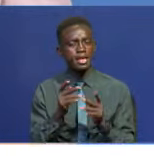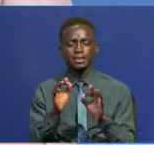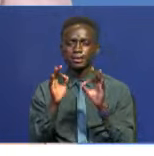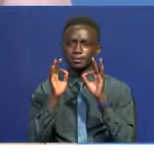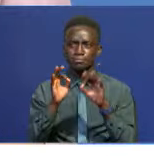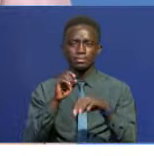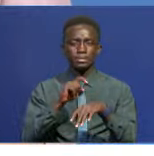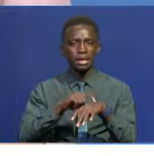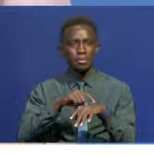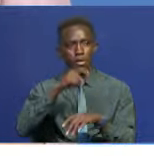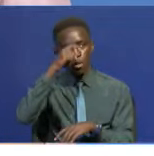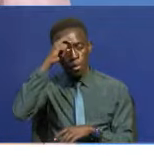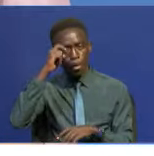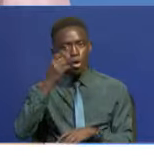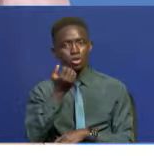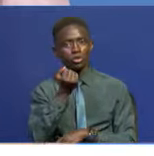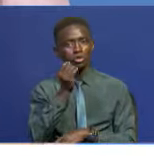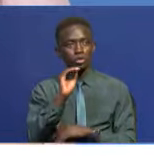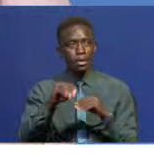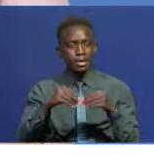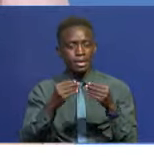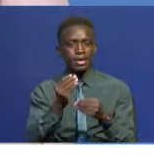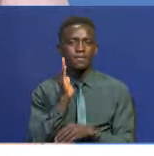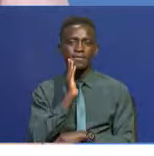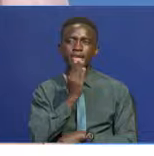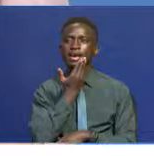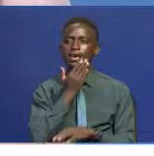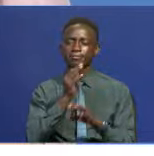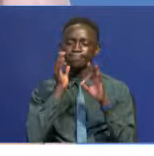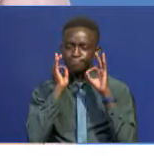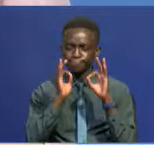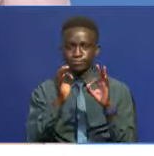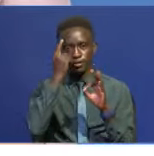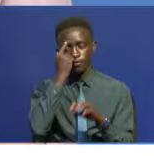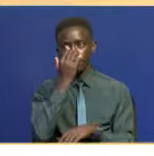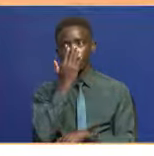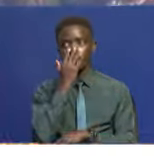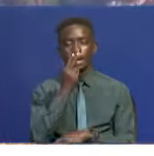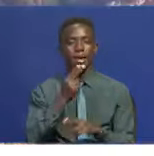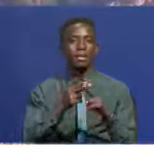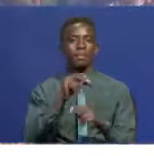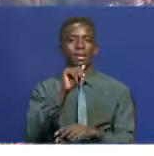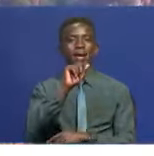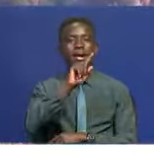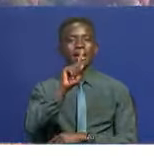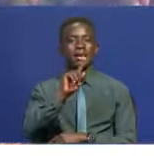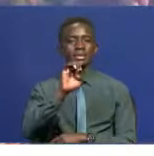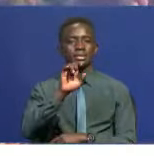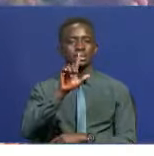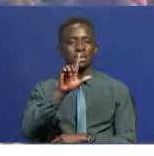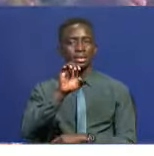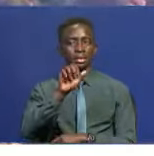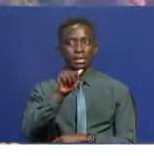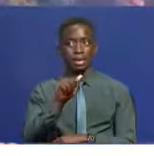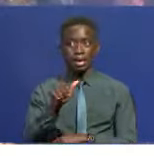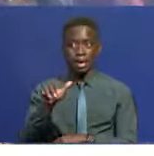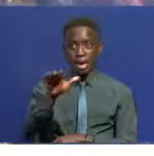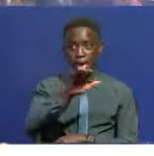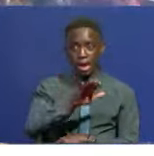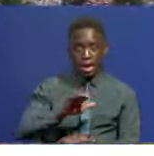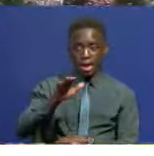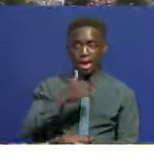joto ili kuona rangi nzuri ya maua ya azalea. Eneo la mandhari nzuri